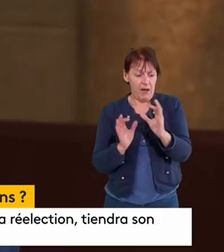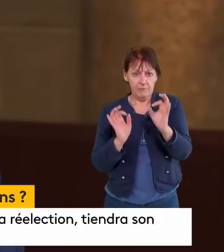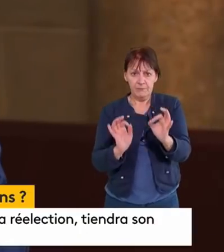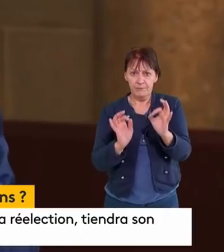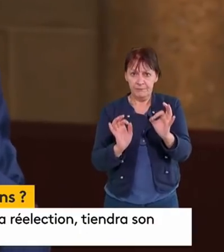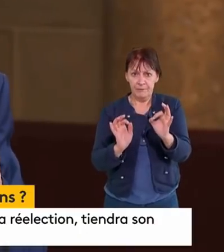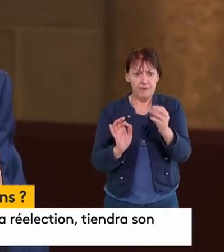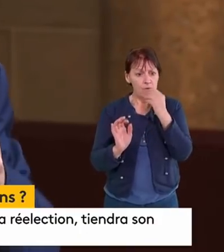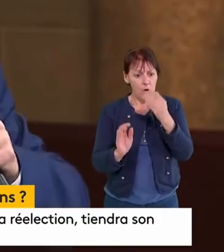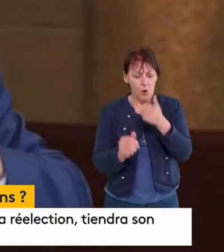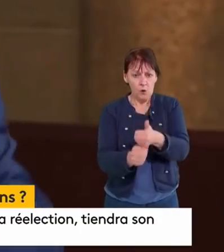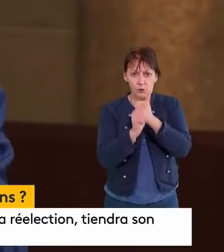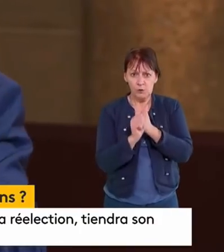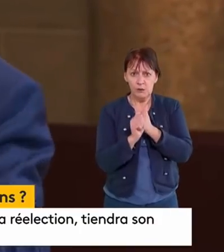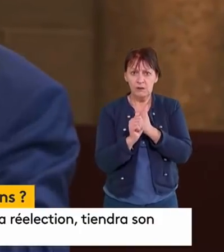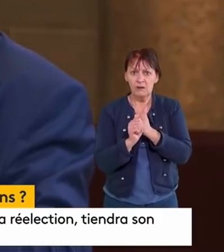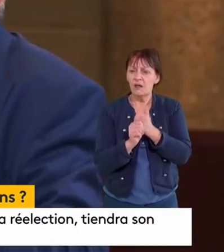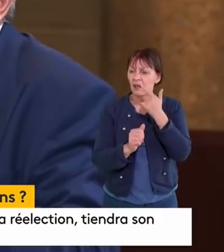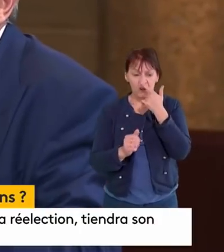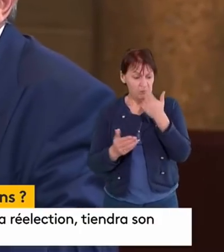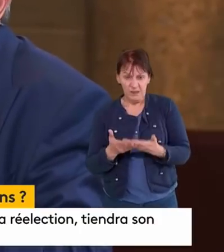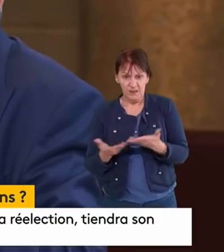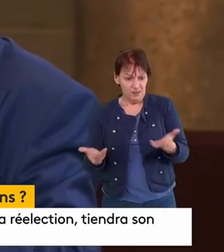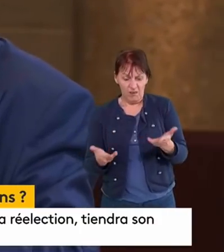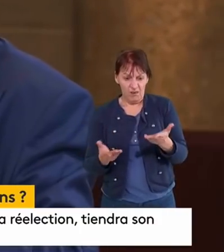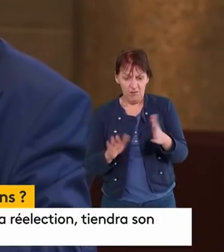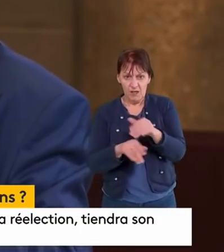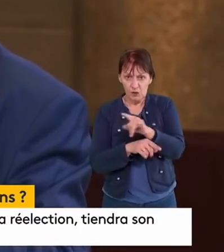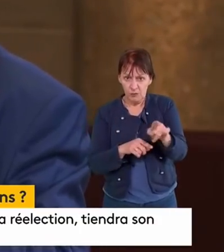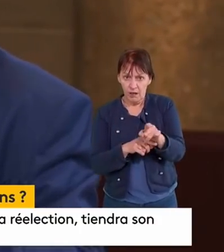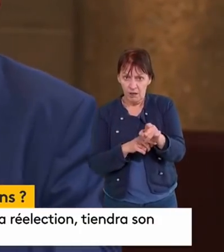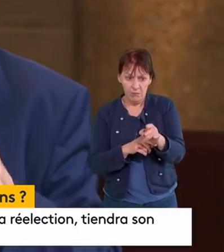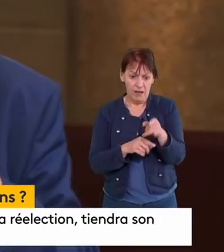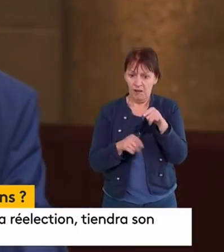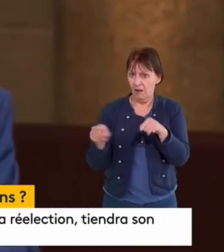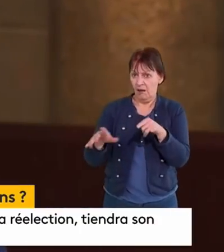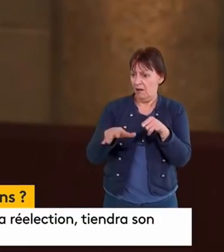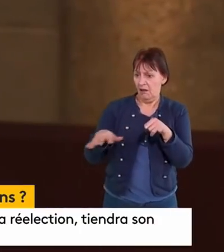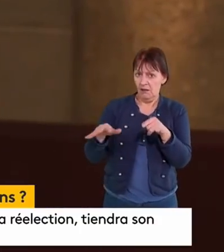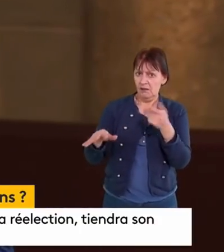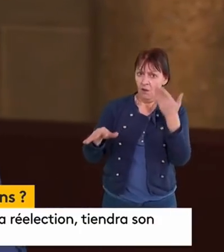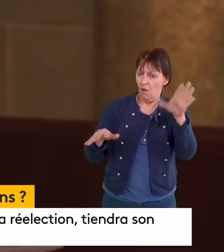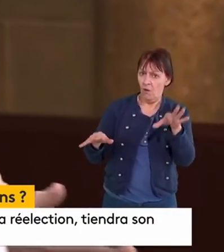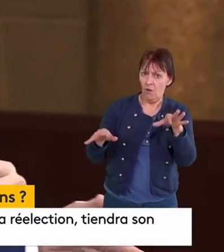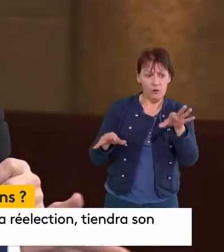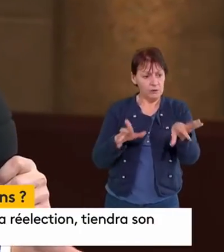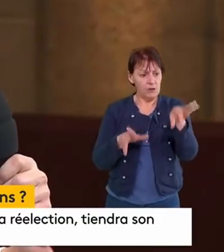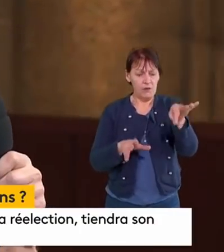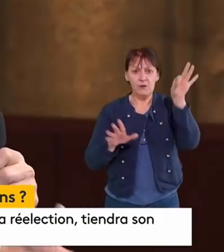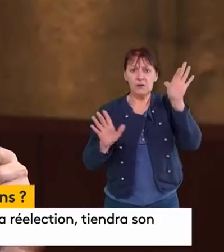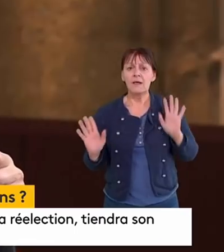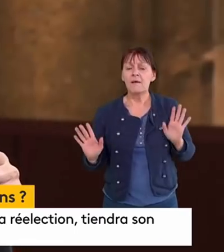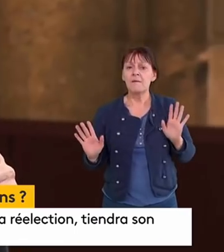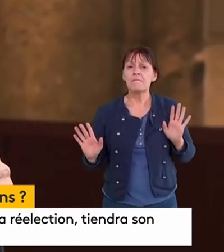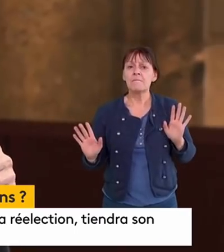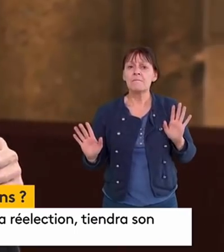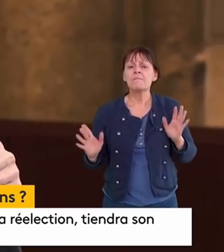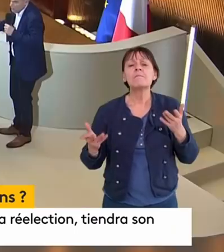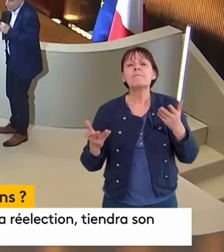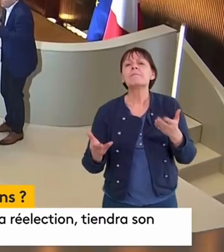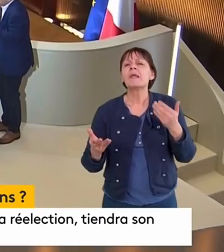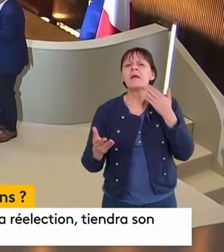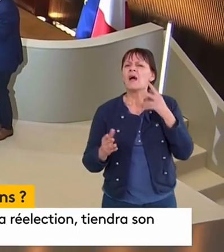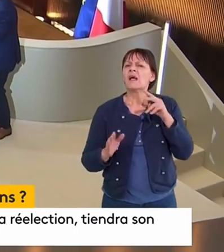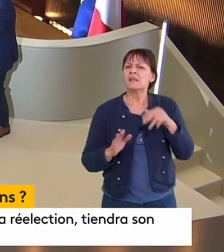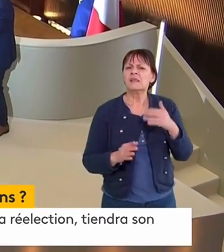il y a des jours tristes, et ben ils vont voter quelqu'un d'autre, c'est tout. Il faut respecter les choix des gens. S'il y a une cohabitation, c'est parce qu'ils sont pas contents avec celui qui a été élu